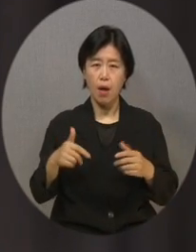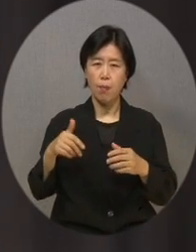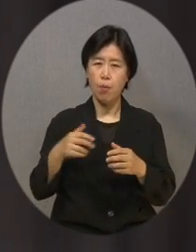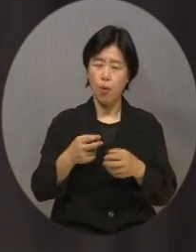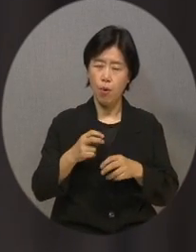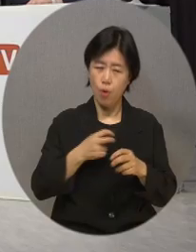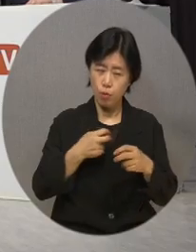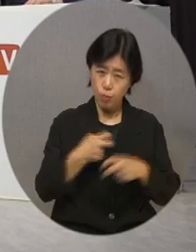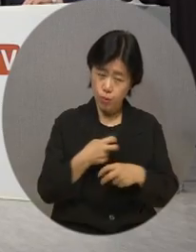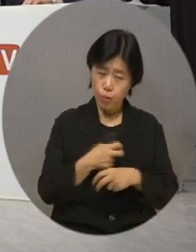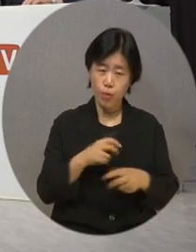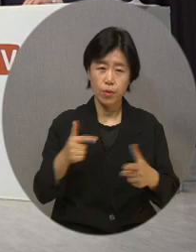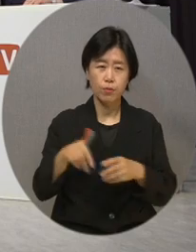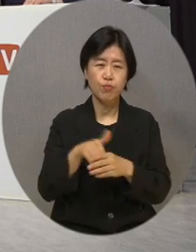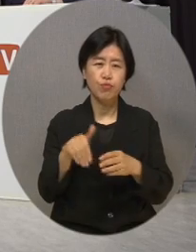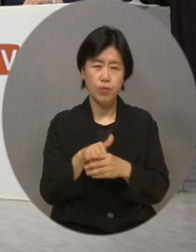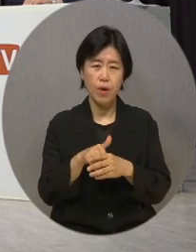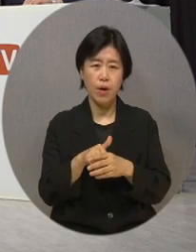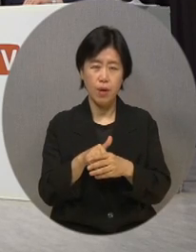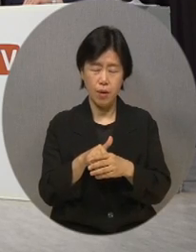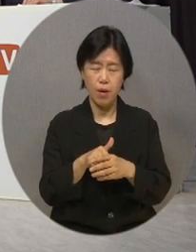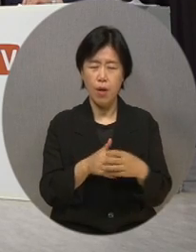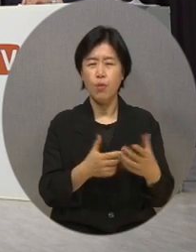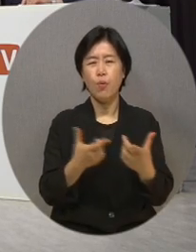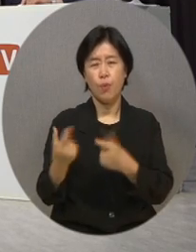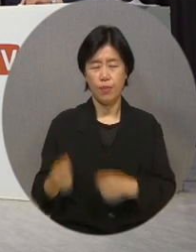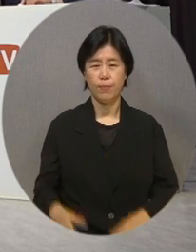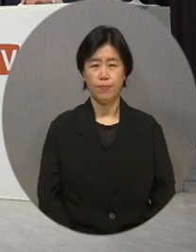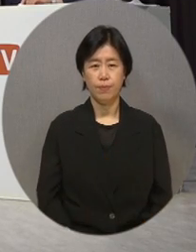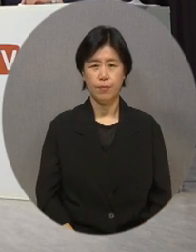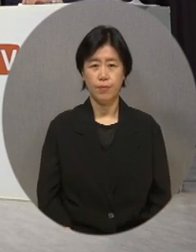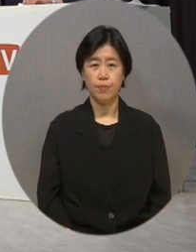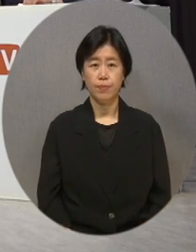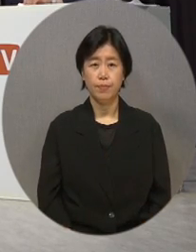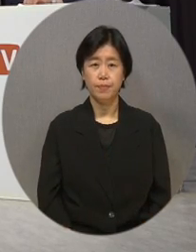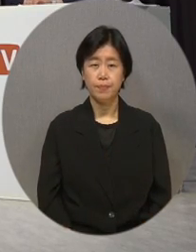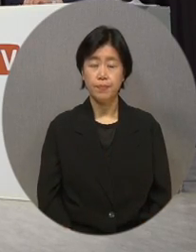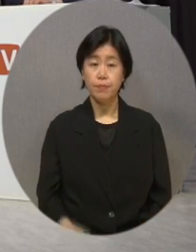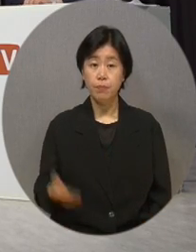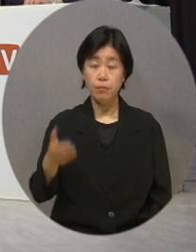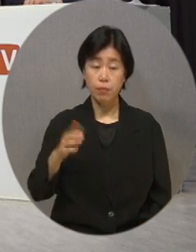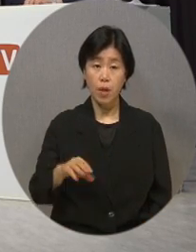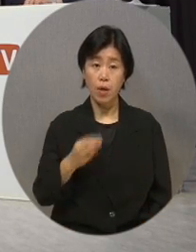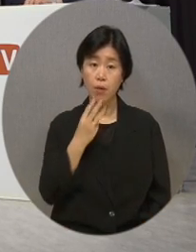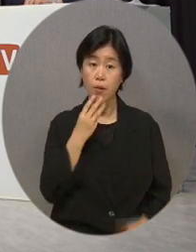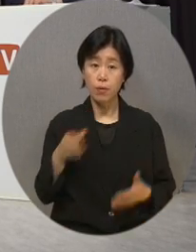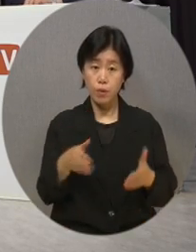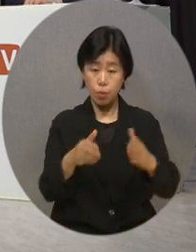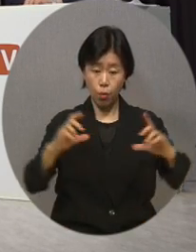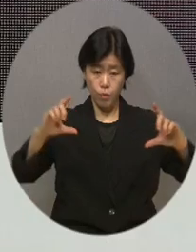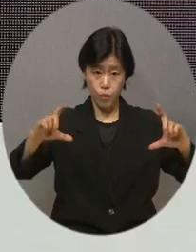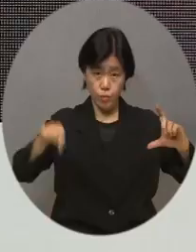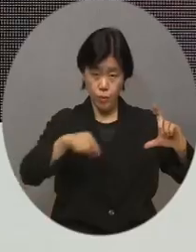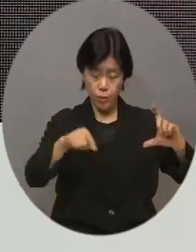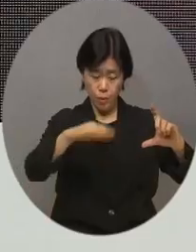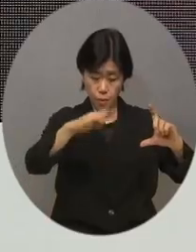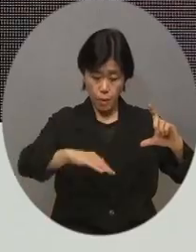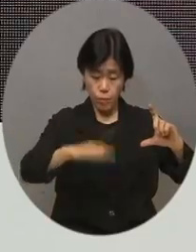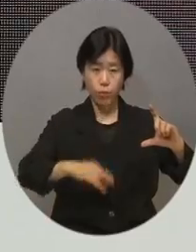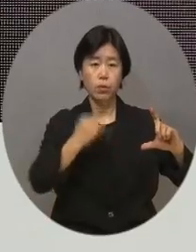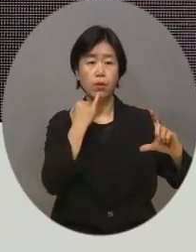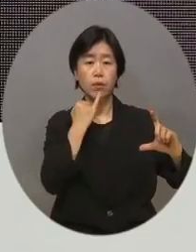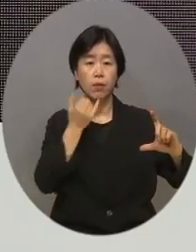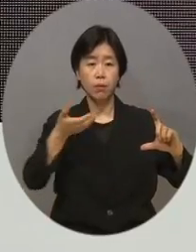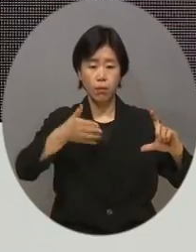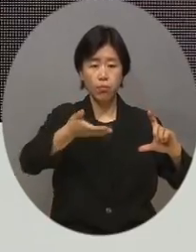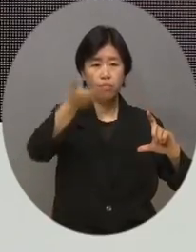하나 경기 남부나 이런 곳은 충분하지만 네. 경기 북부만큼은 전혀 그런 시설이나 그런 의료인들이 부족한